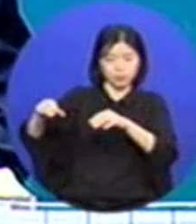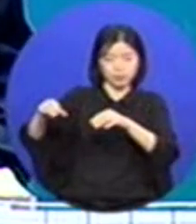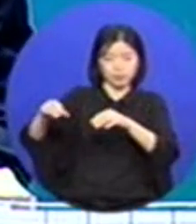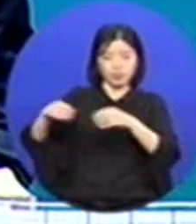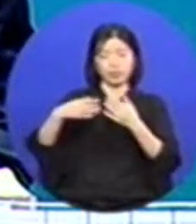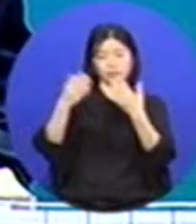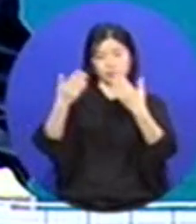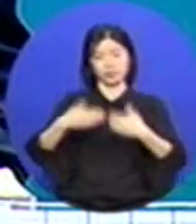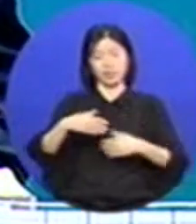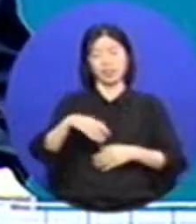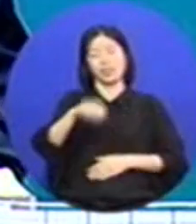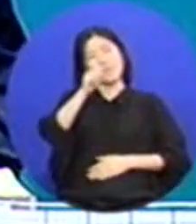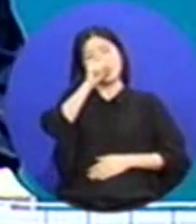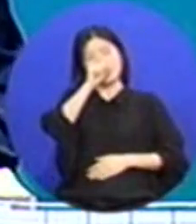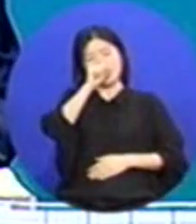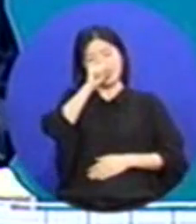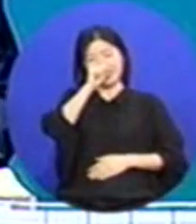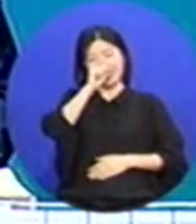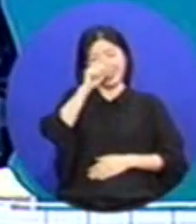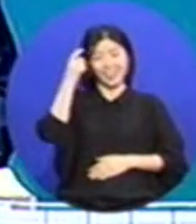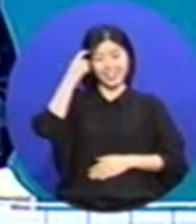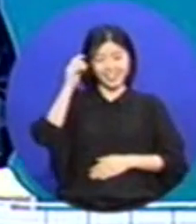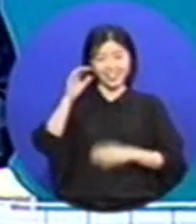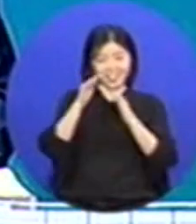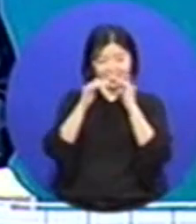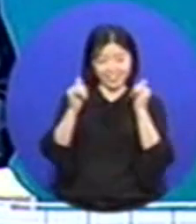좋겟다 생각하시는지 남자분들